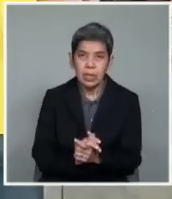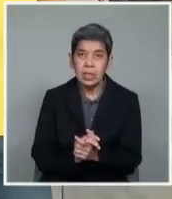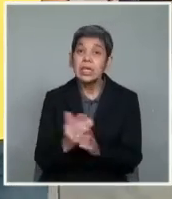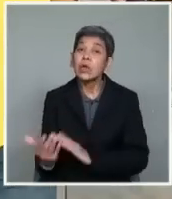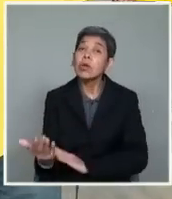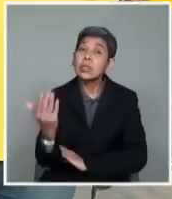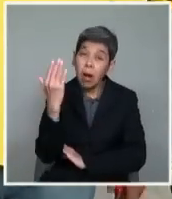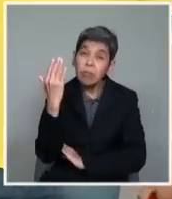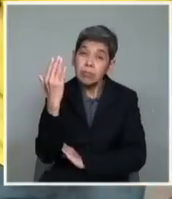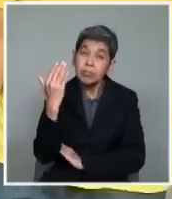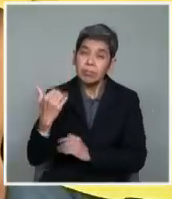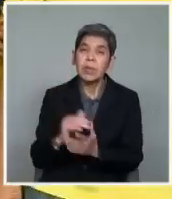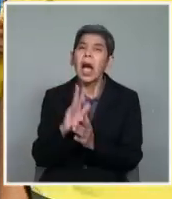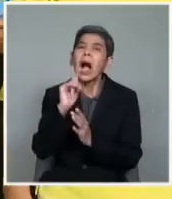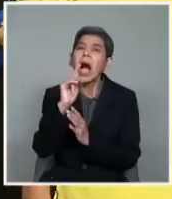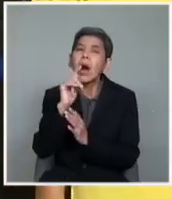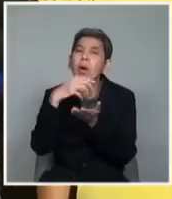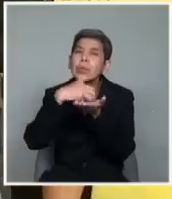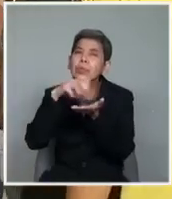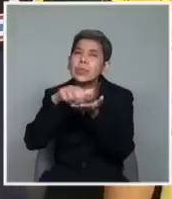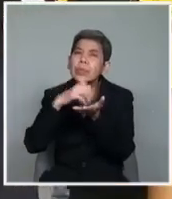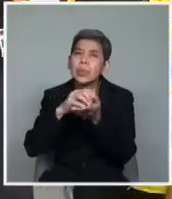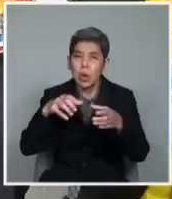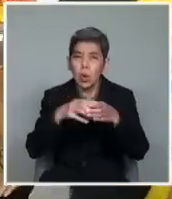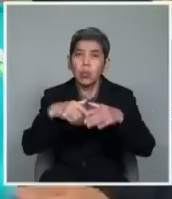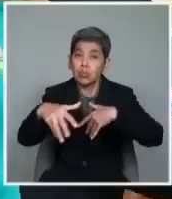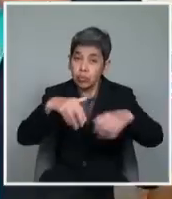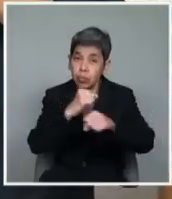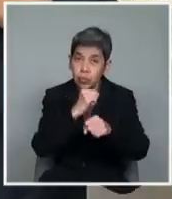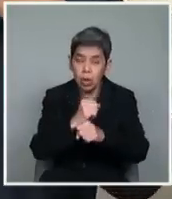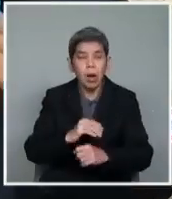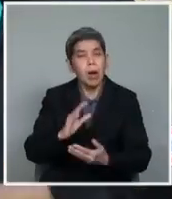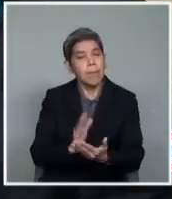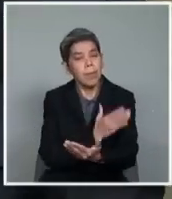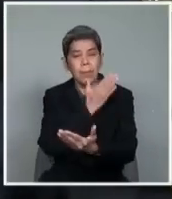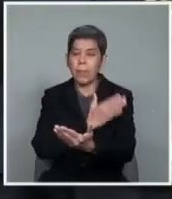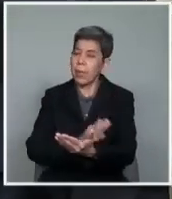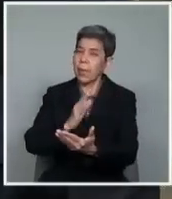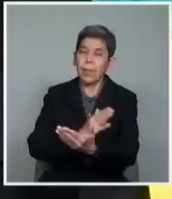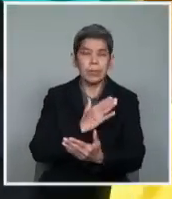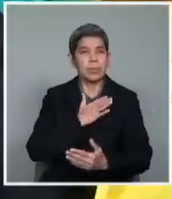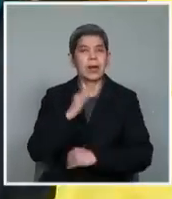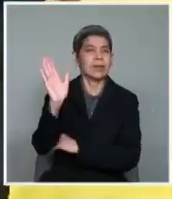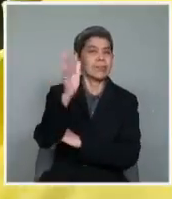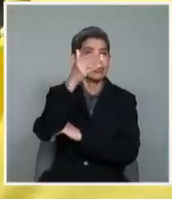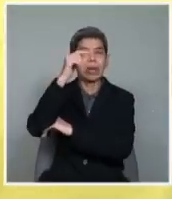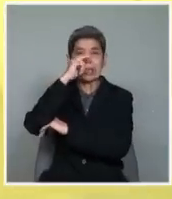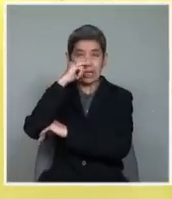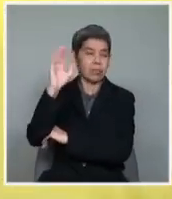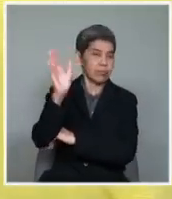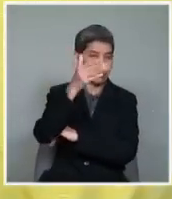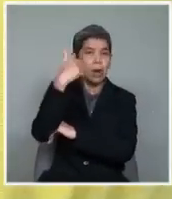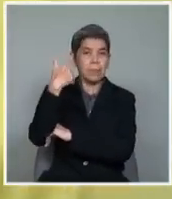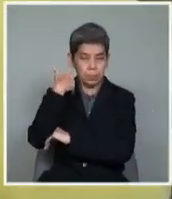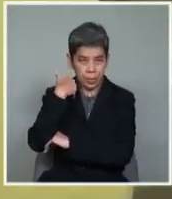แต่ช่วงเช้าที่ผ่านมานะครับผู้สื่อข่าวก็รายงานว่าผู้ชุมนุมได้ร่วมกันร้องเพลงปลุกใจแล้วก็โบกธงชาติไทยประกอบเพลงได้